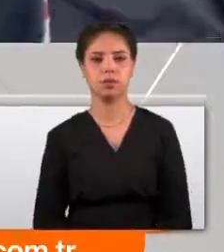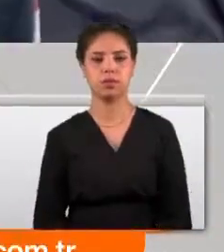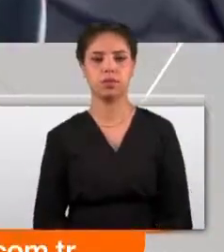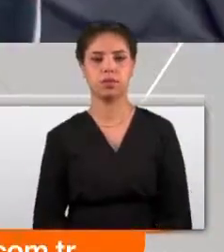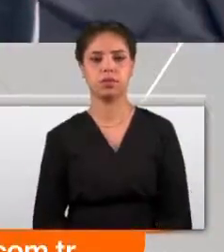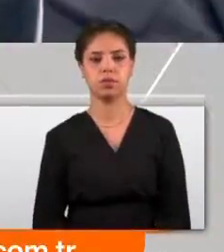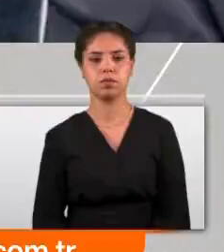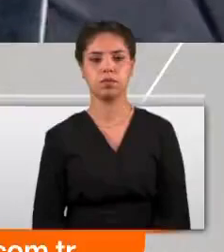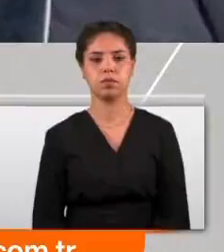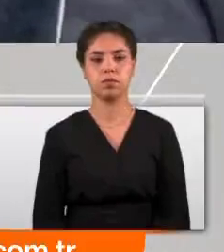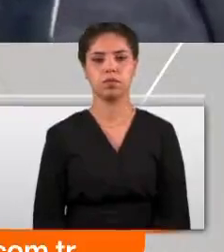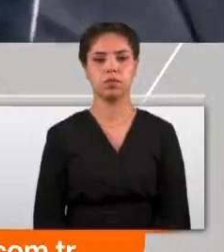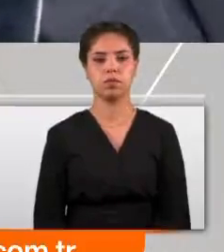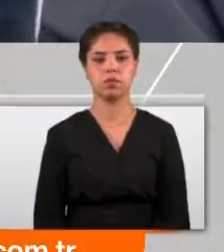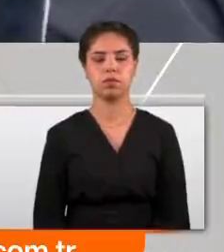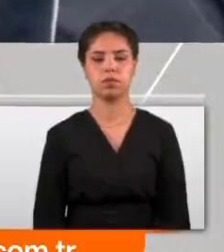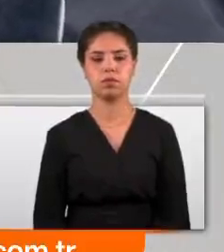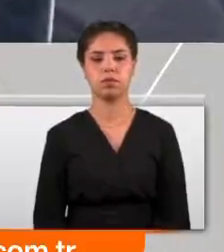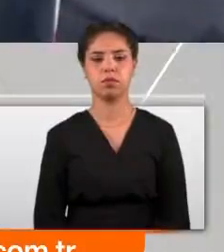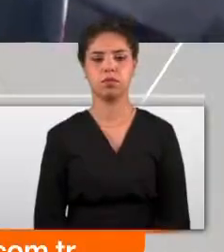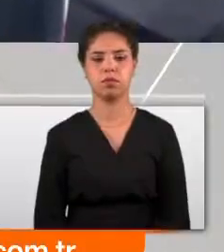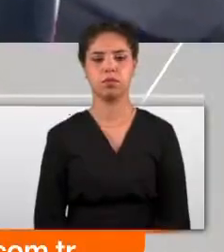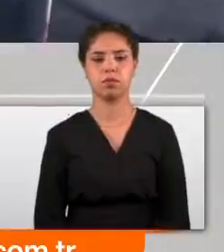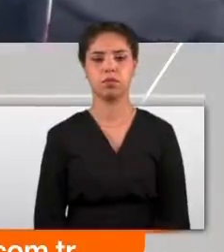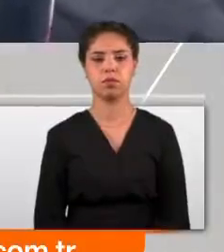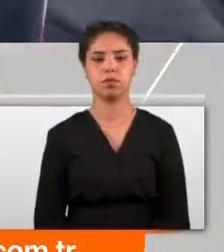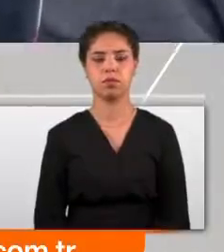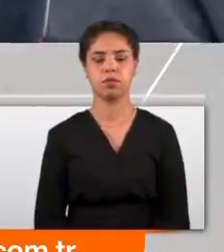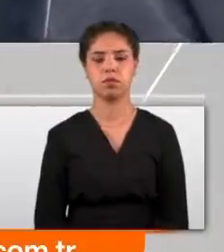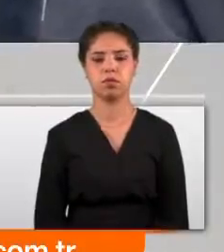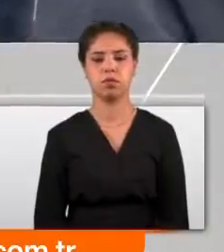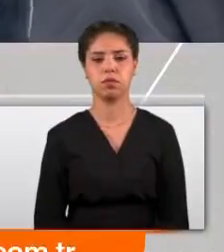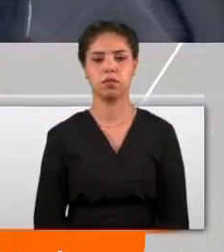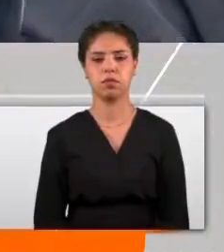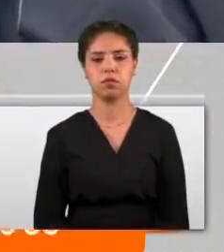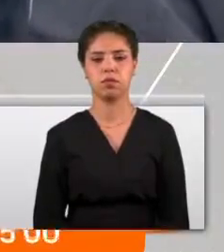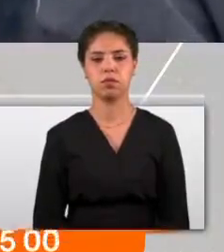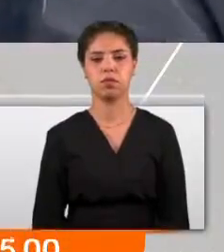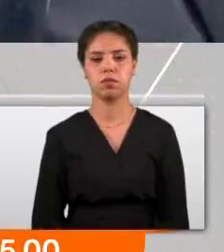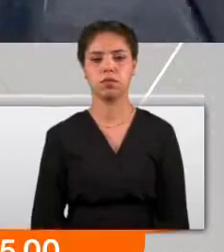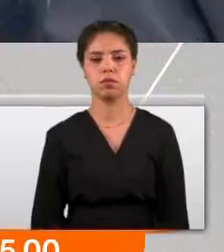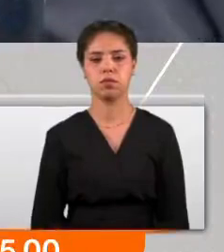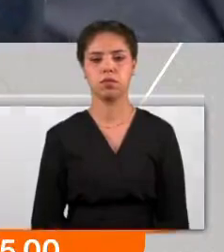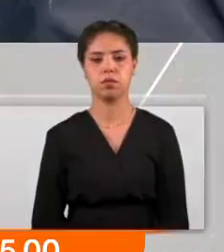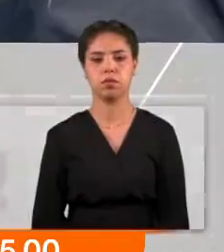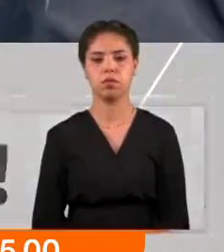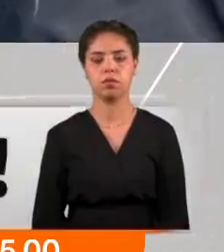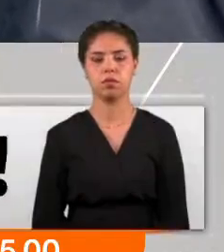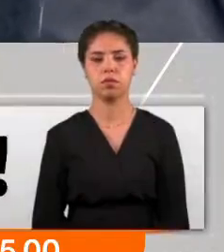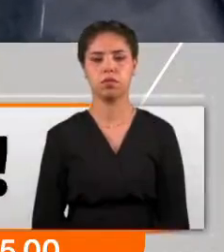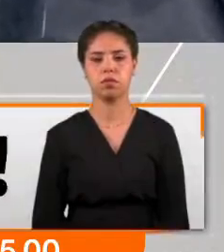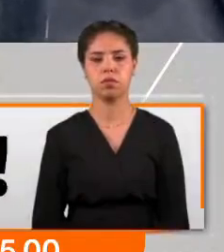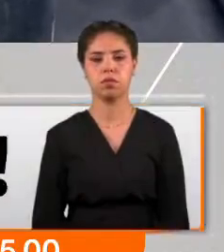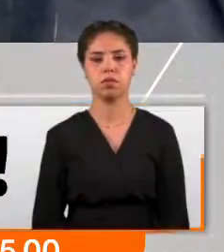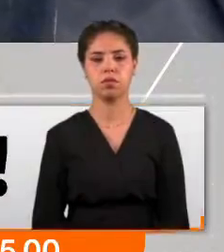Döneri severek yiyorum. Çok sağlıklı olduğunu söyleyebilirim. Döneri yasaklamayı düşünmek bile gerçekten üzücü. Sağlığım için döner yemeye devam